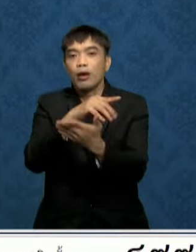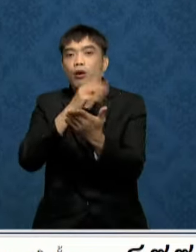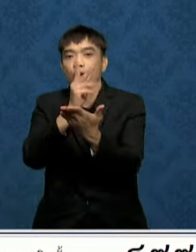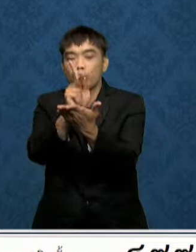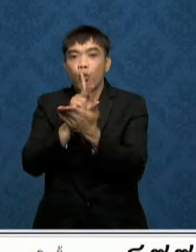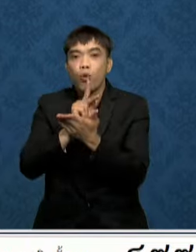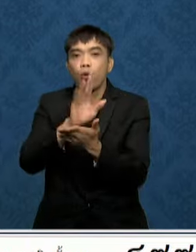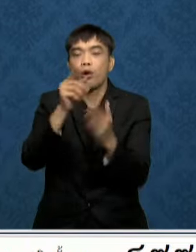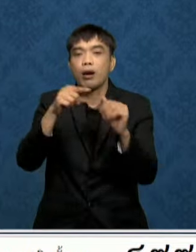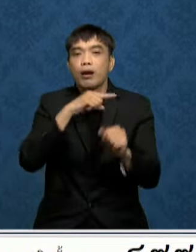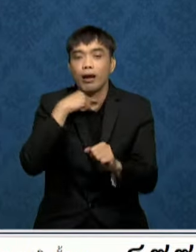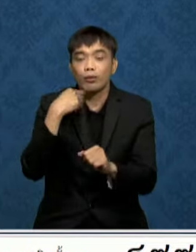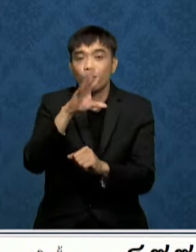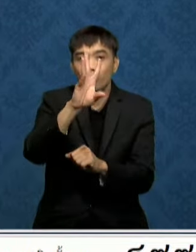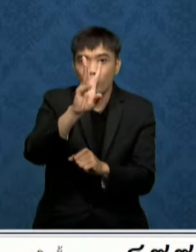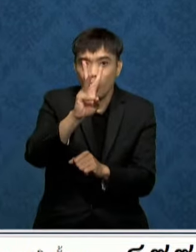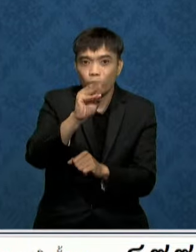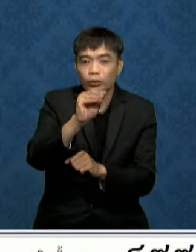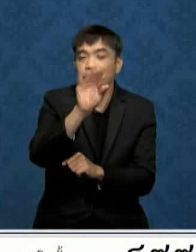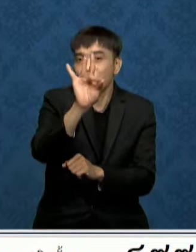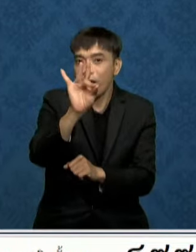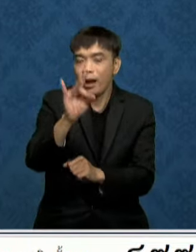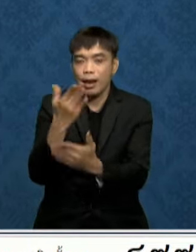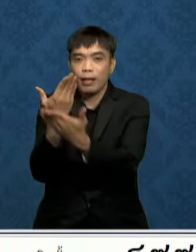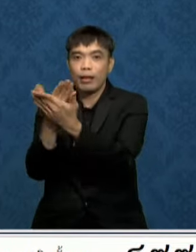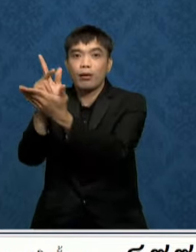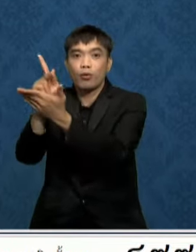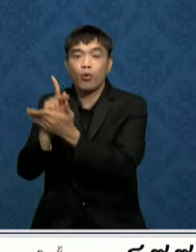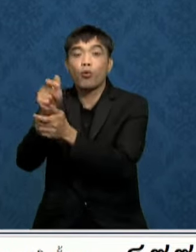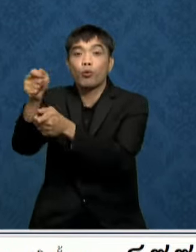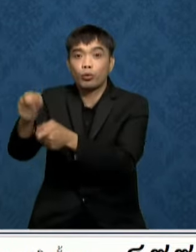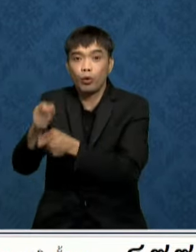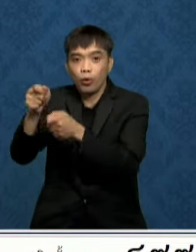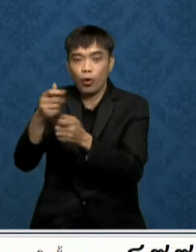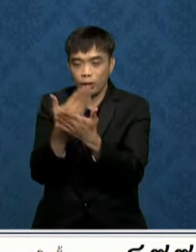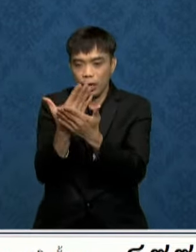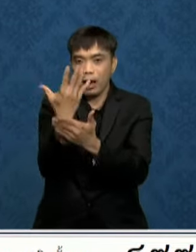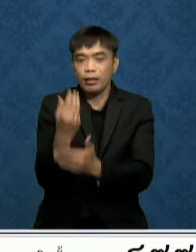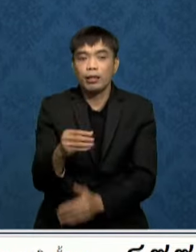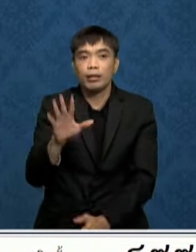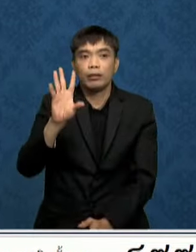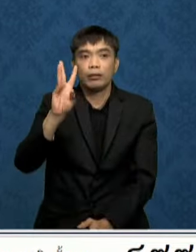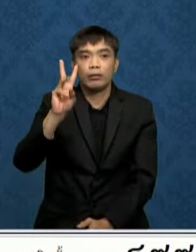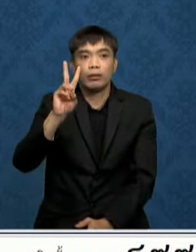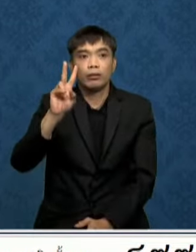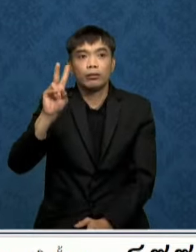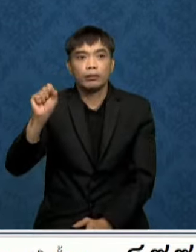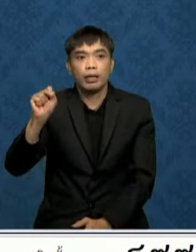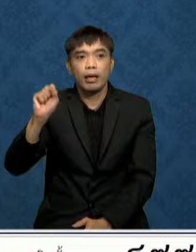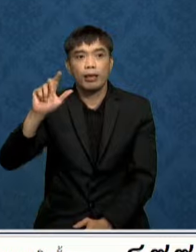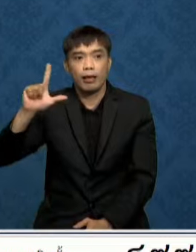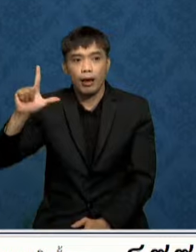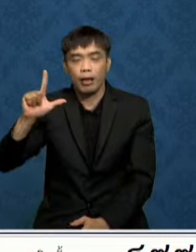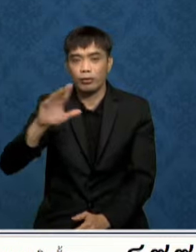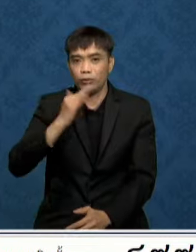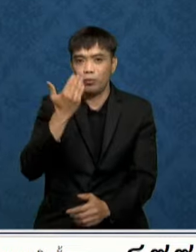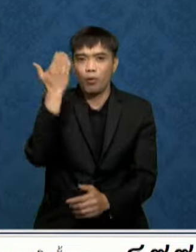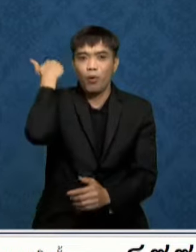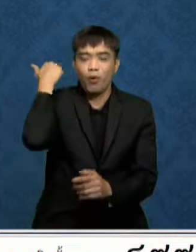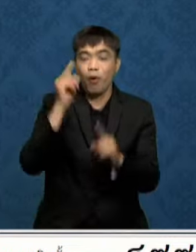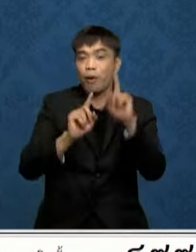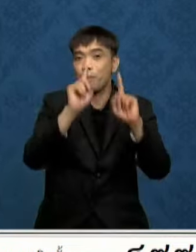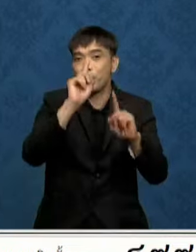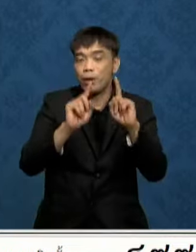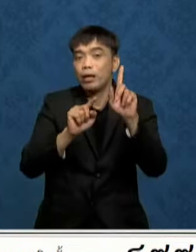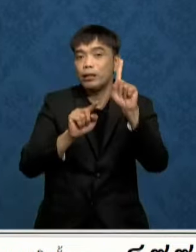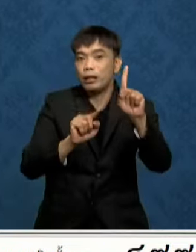68แล้วก็กู้ธกสนะคะตอนนี้มันเหลืออยู่แค่ 200,000กว่าล้านเท่านั้นเองดังนั้นเนี่ยจากเดิมที่เคยประเมินเอาไว้ว่าจะโตได้